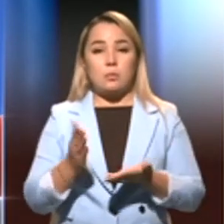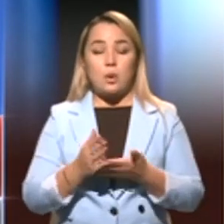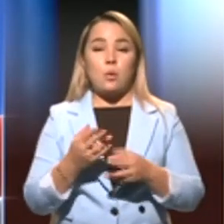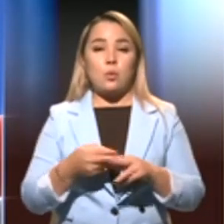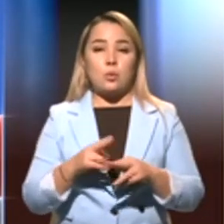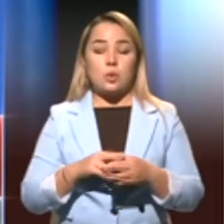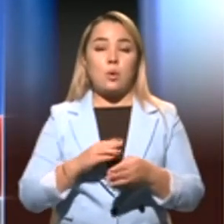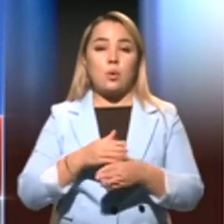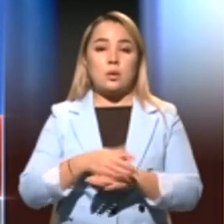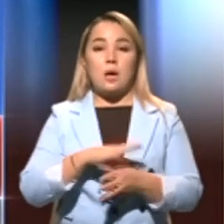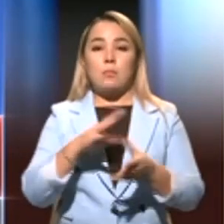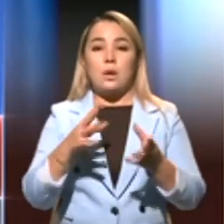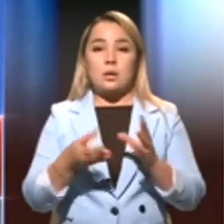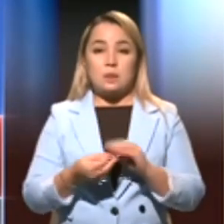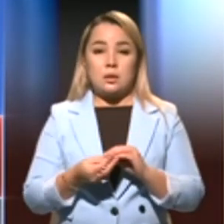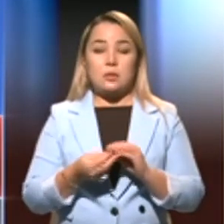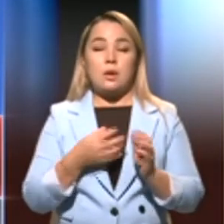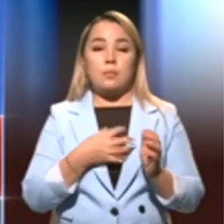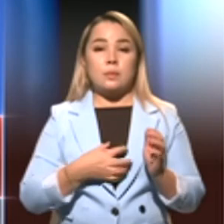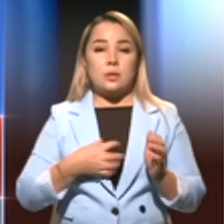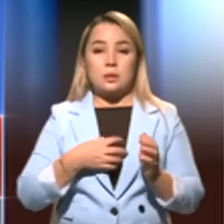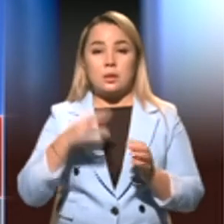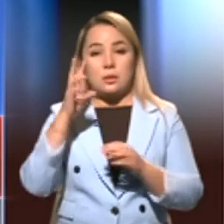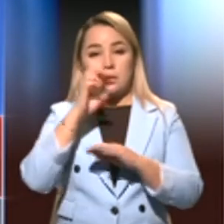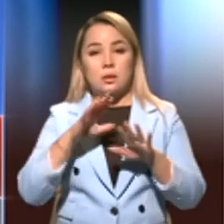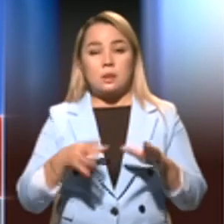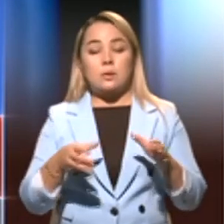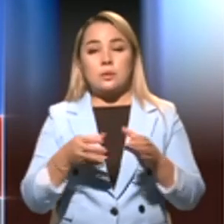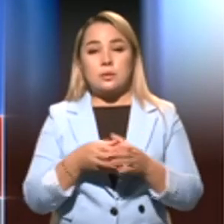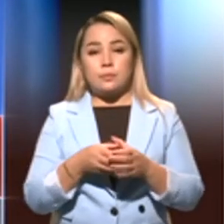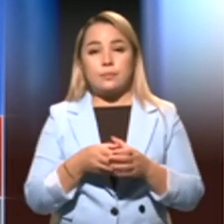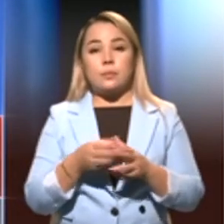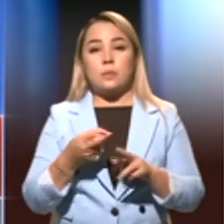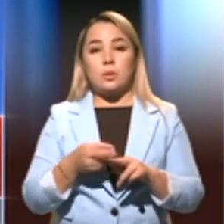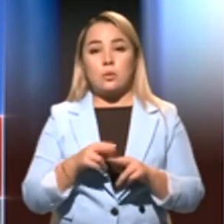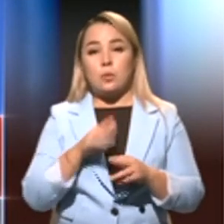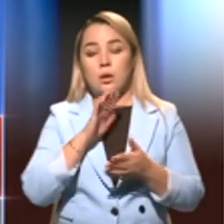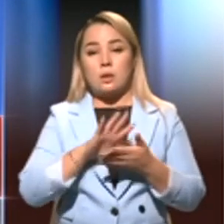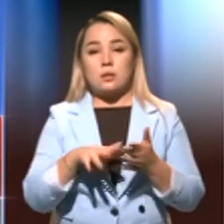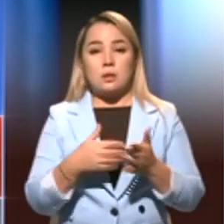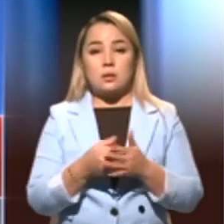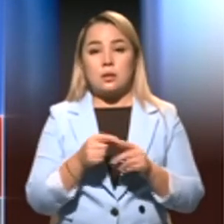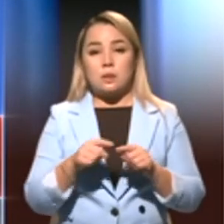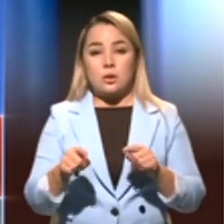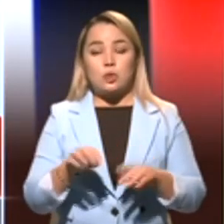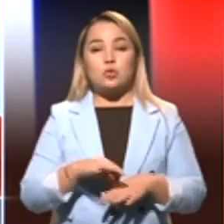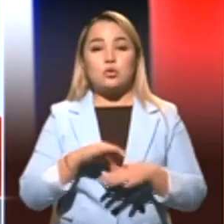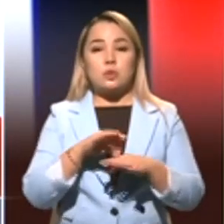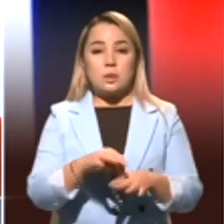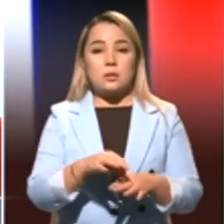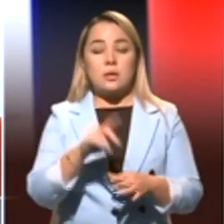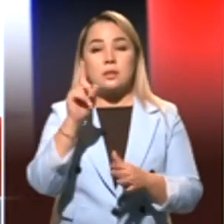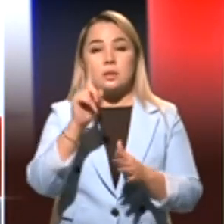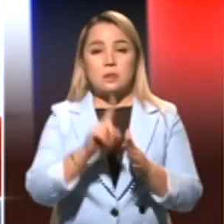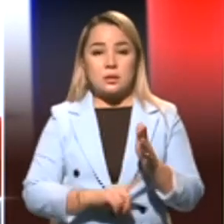бұл қонақтардың барлығы ең негізі мына еліміздің осы кезге дейінгі жүргізіп келе жатқан